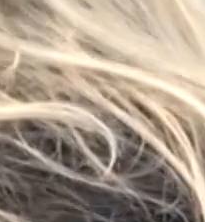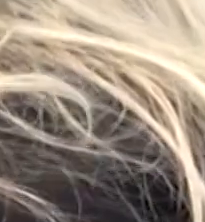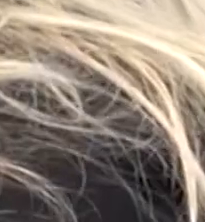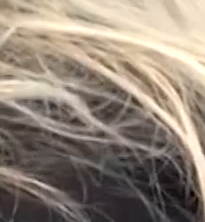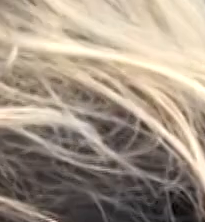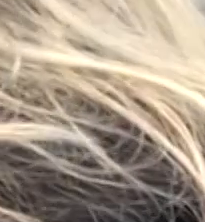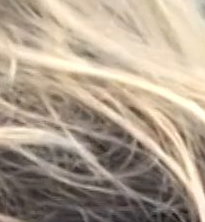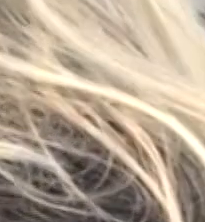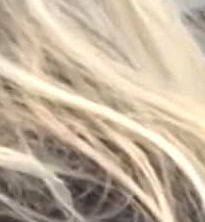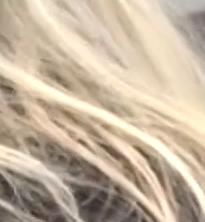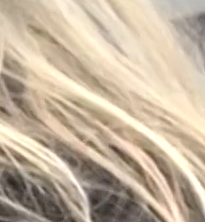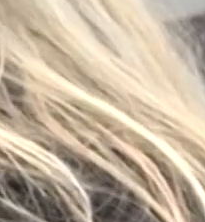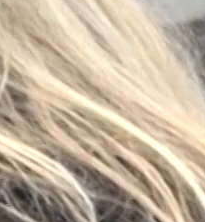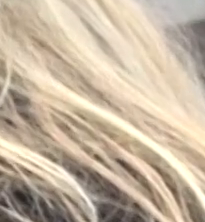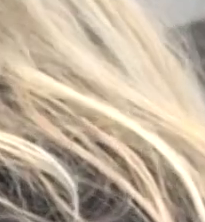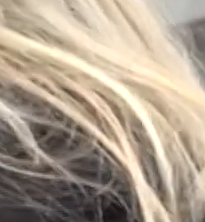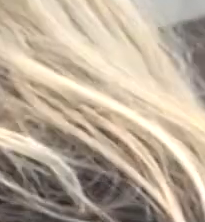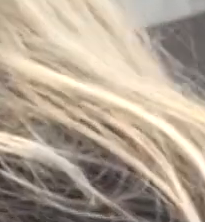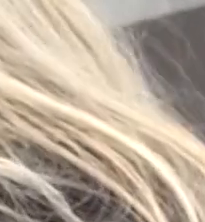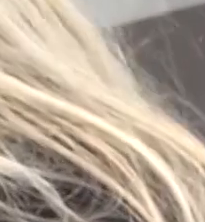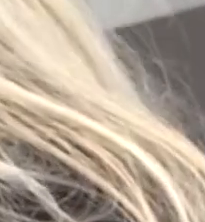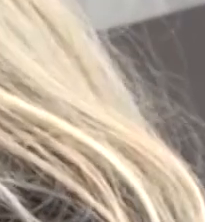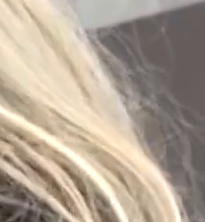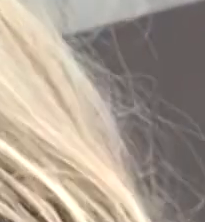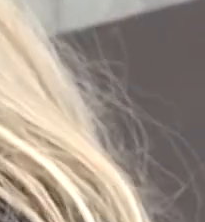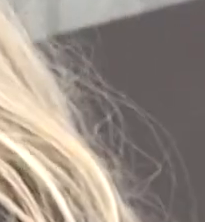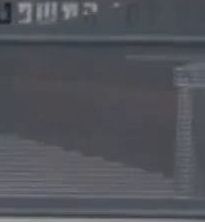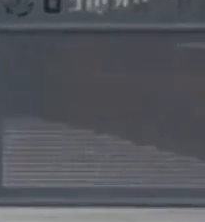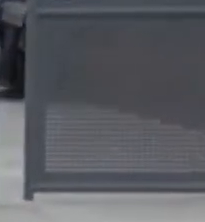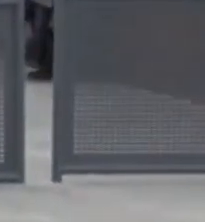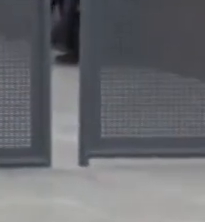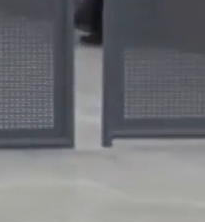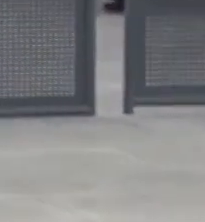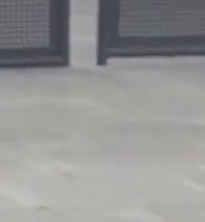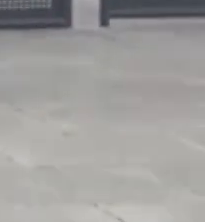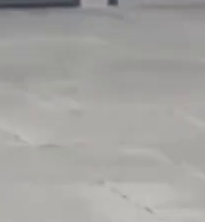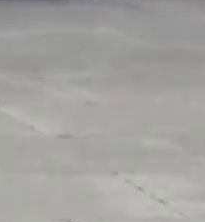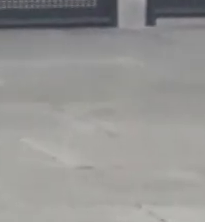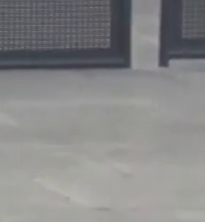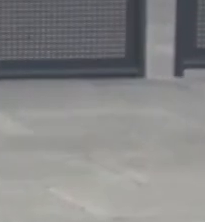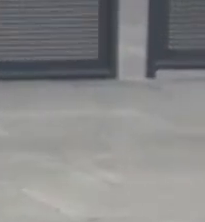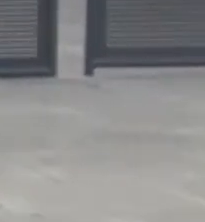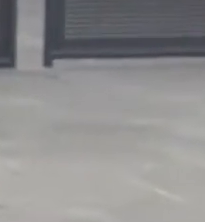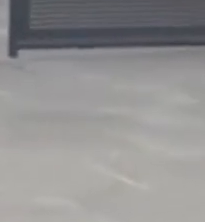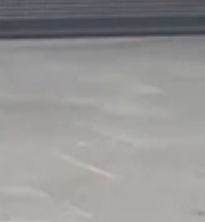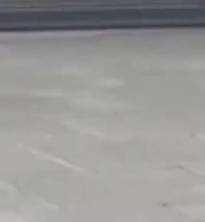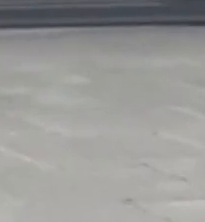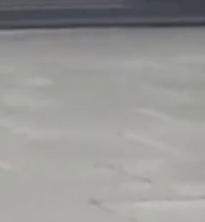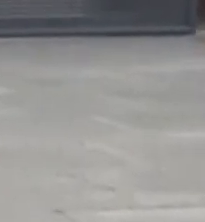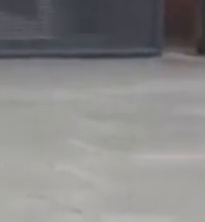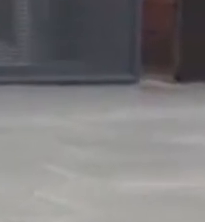אני בטוחה שהחברה בכלל תצא נזכרת מכך. זה הפעם האחרונה לבית משפט בתור